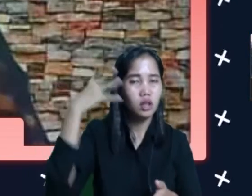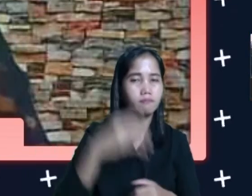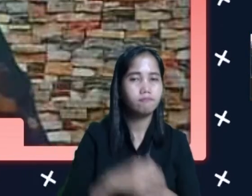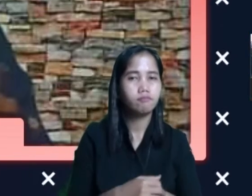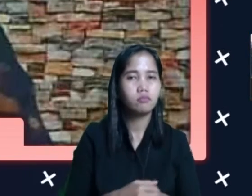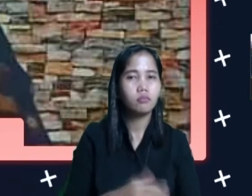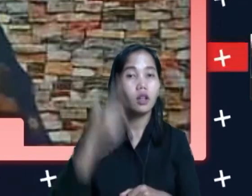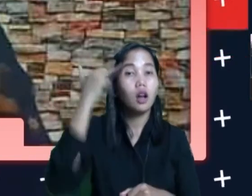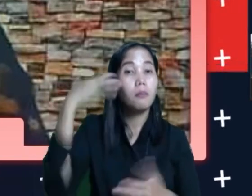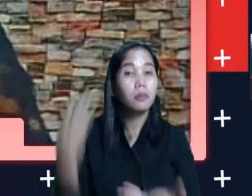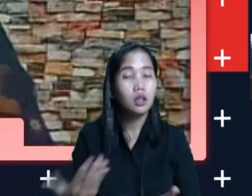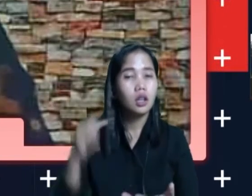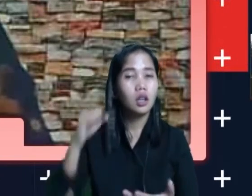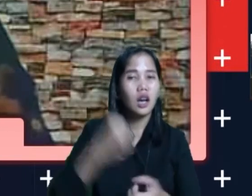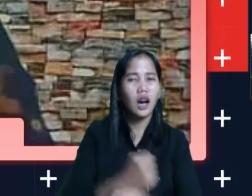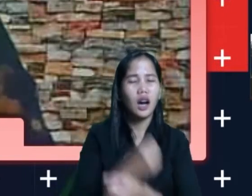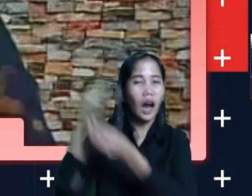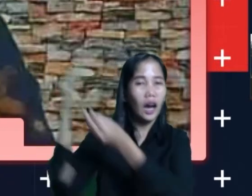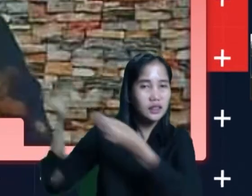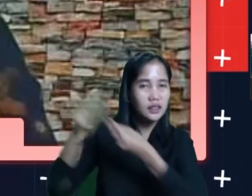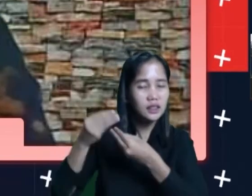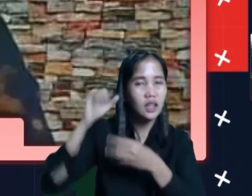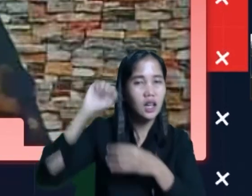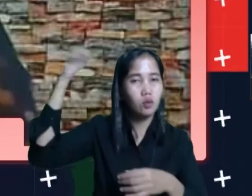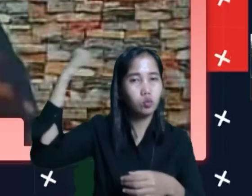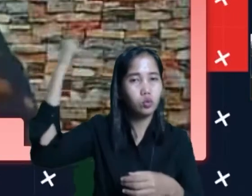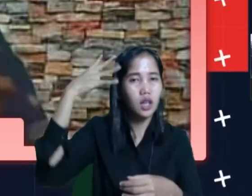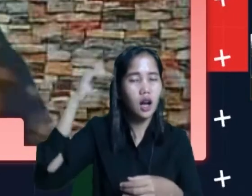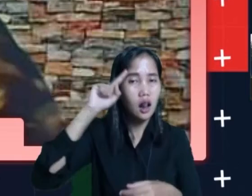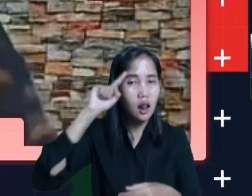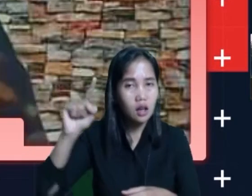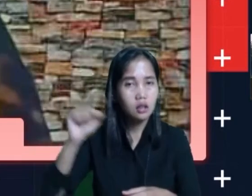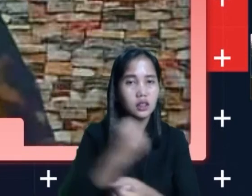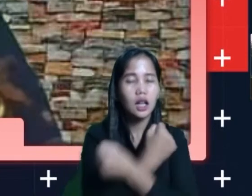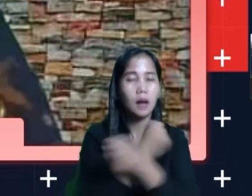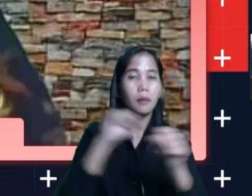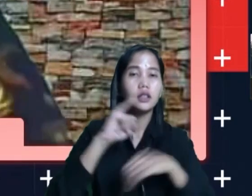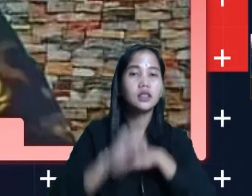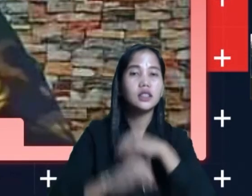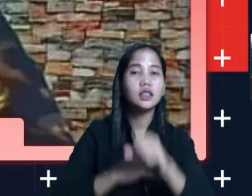menghasilkan buah perbuatan baik dan penurutan. Oke, pemirsa pilih